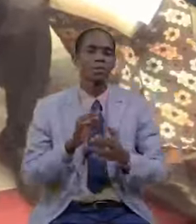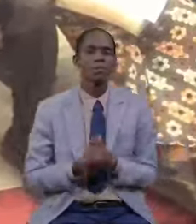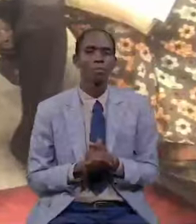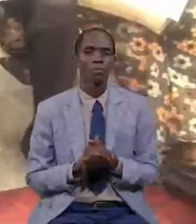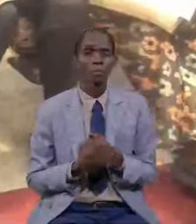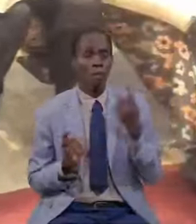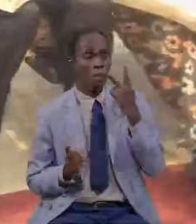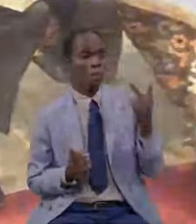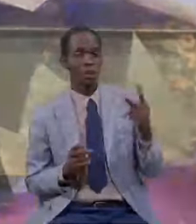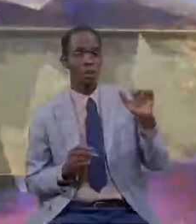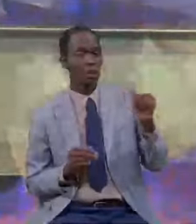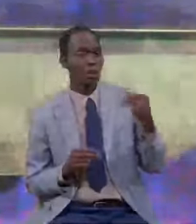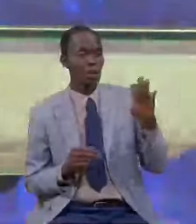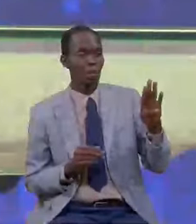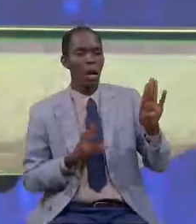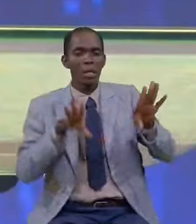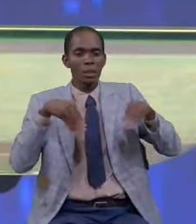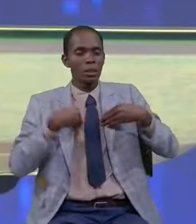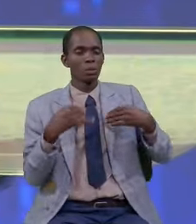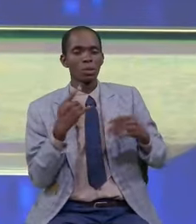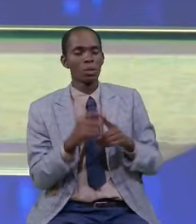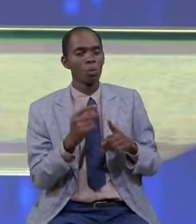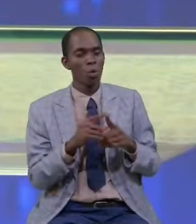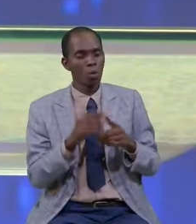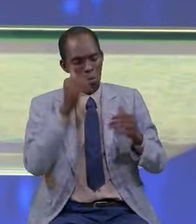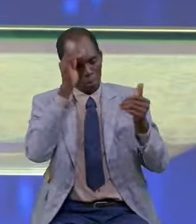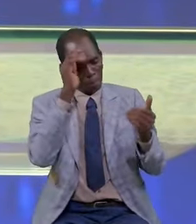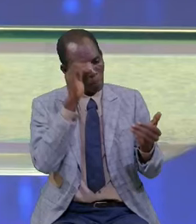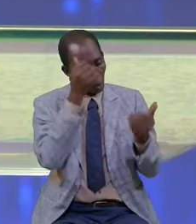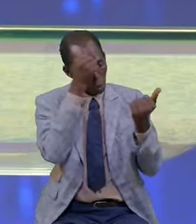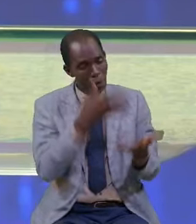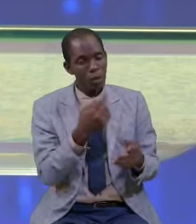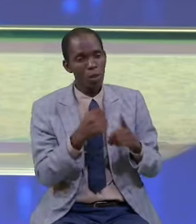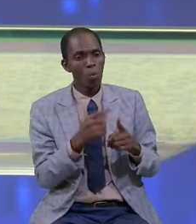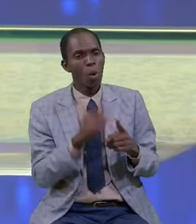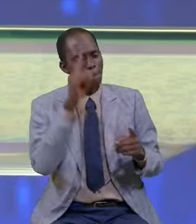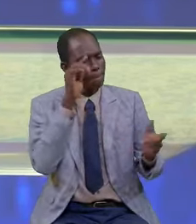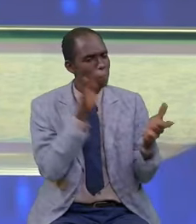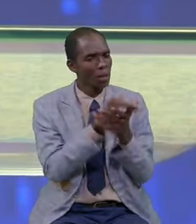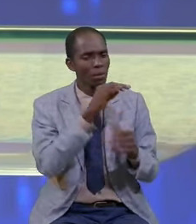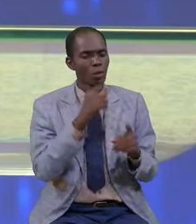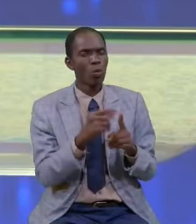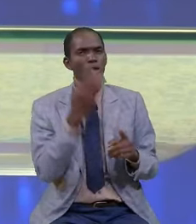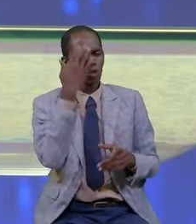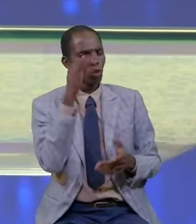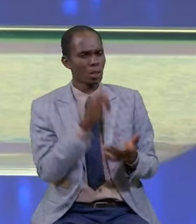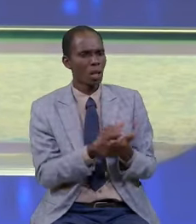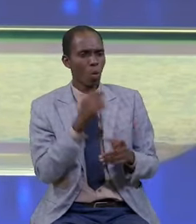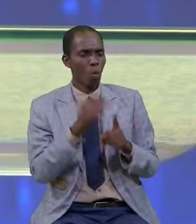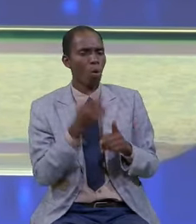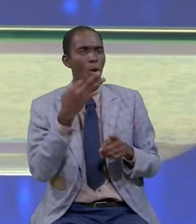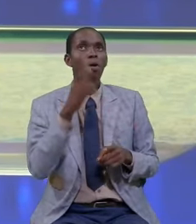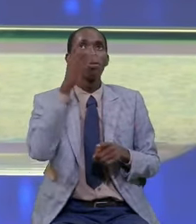Regardez Acab qui acceptait la parole, sachant que cela va s'accomplir. Et